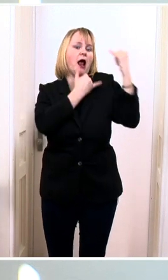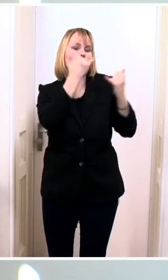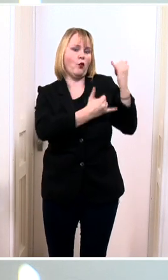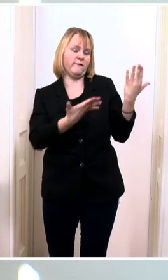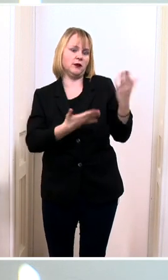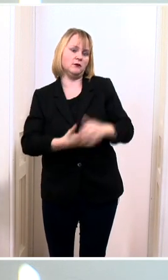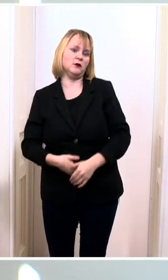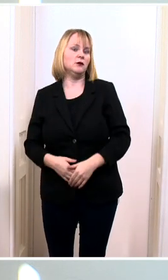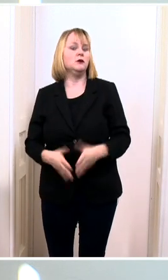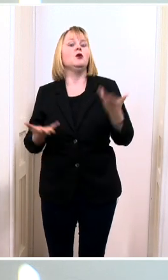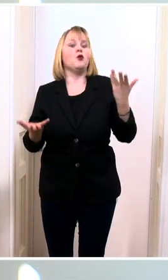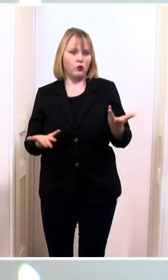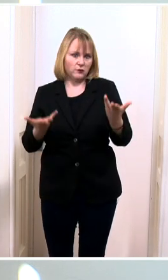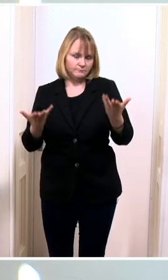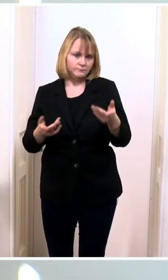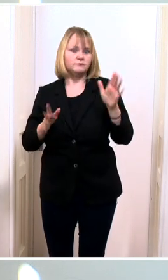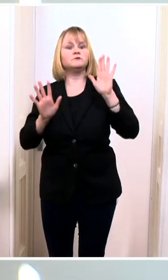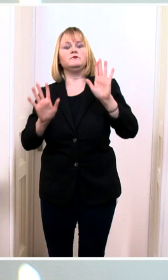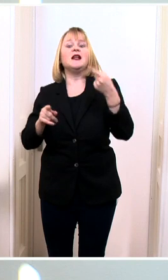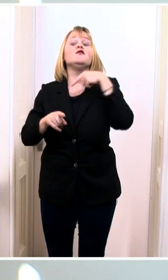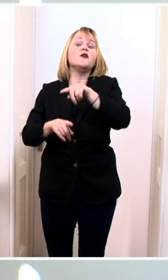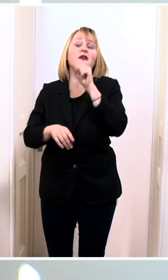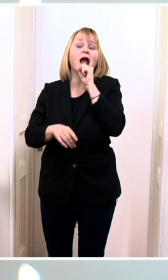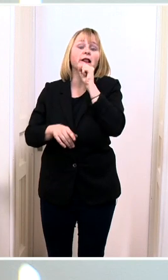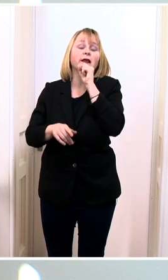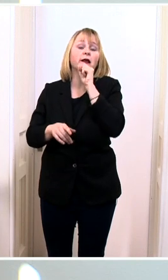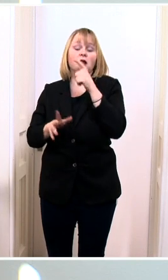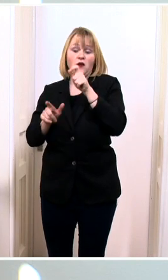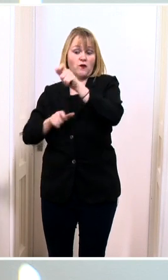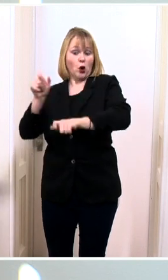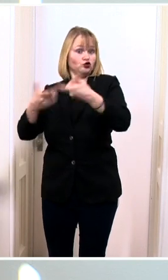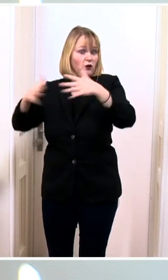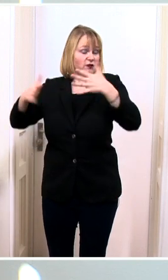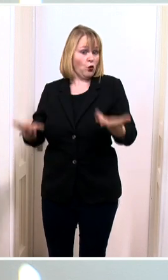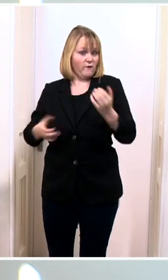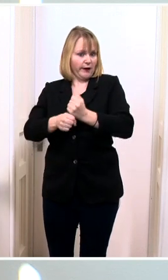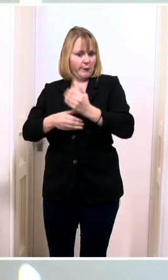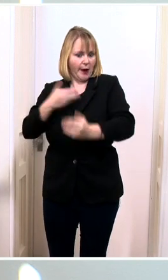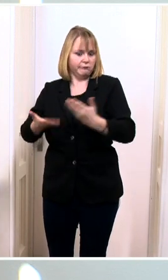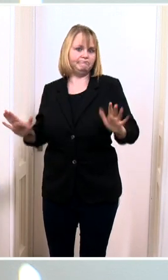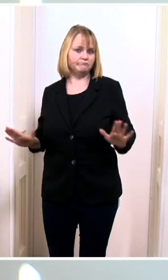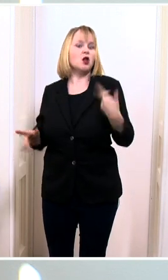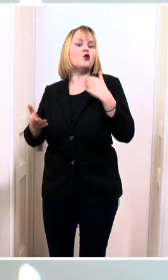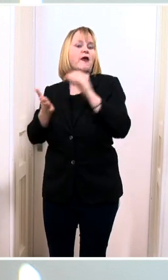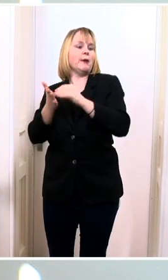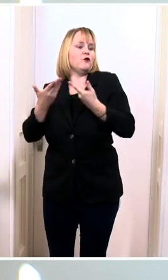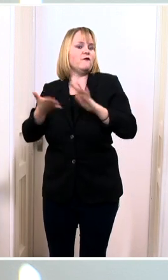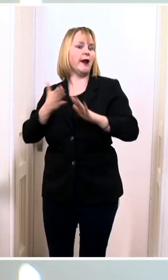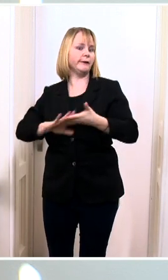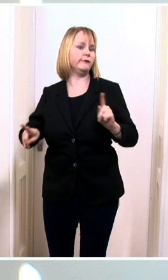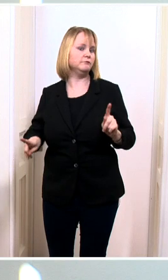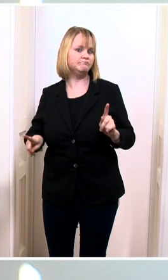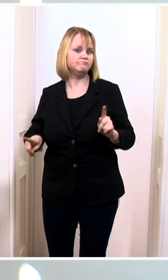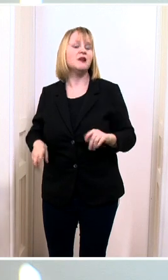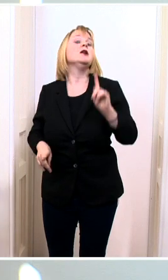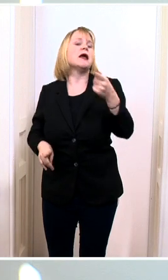aber nicht genug damit getan, gerade für die ältere Generation, sich jemanden zu besorgen, der einem diese Anmeldung machen kann, sondern man